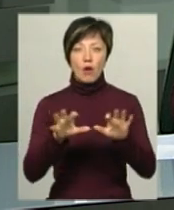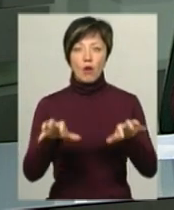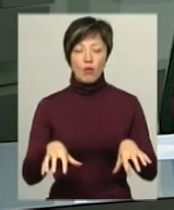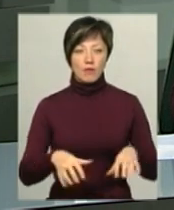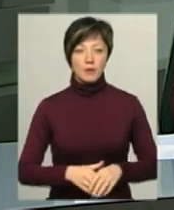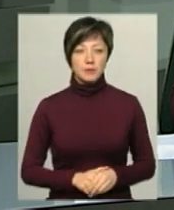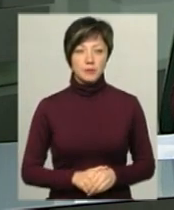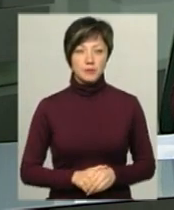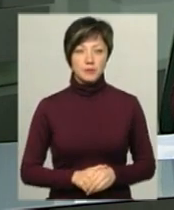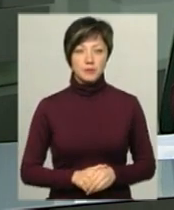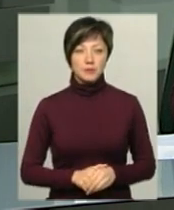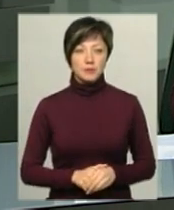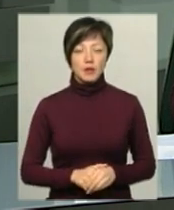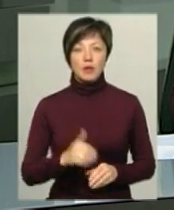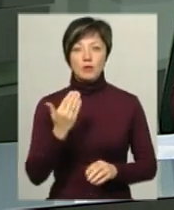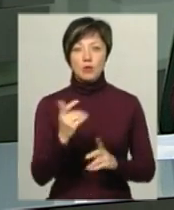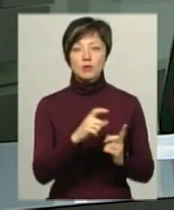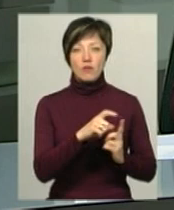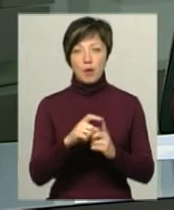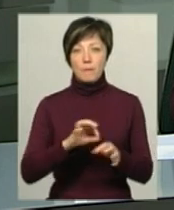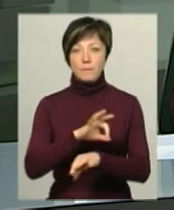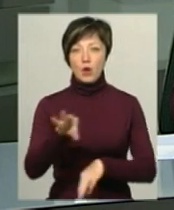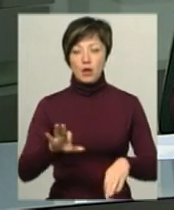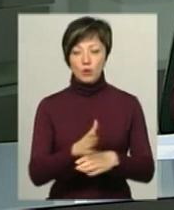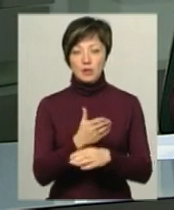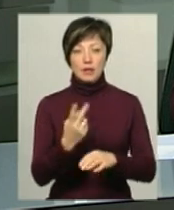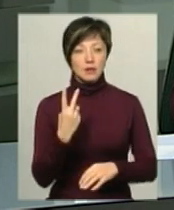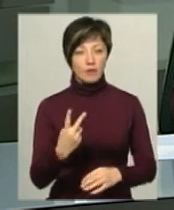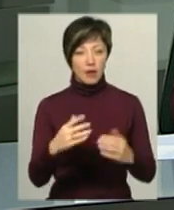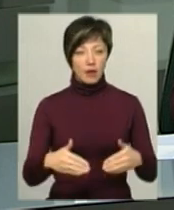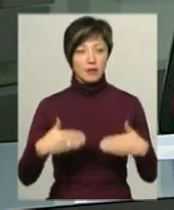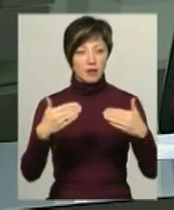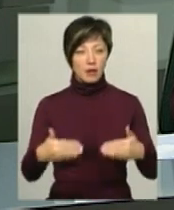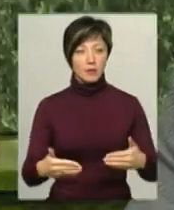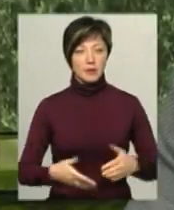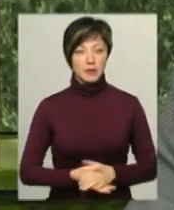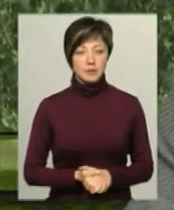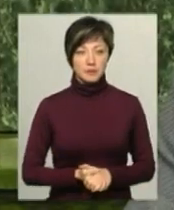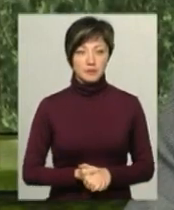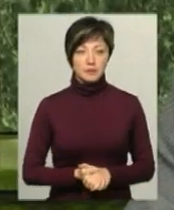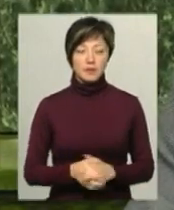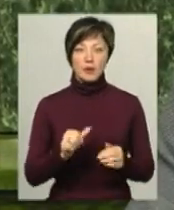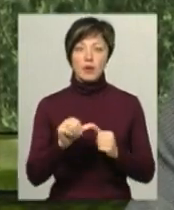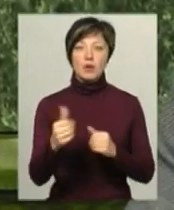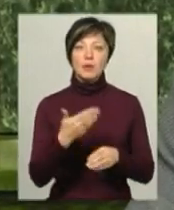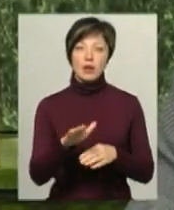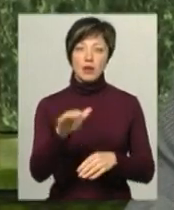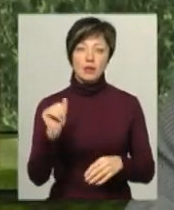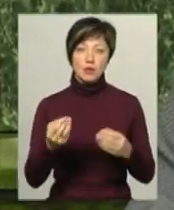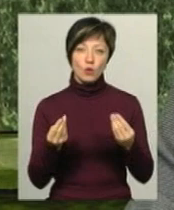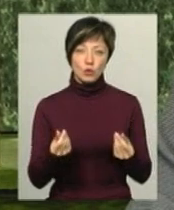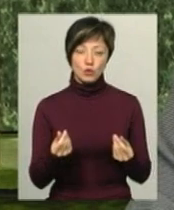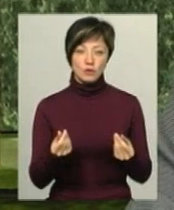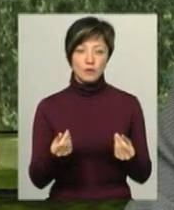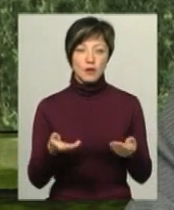Олександр Шимчишин. За його словами, проєкт розділений на два етапи. Окрім кредитних коштів,